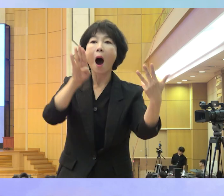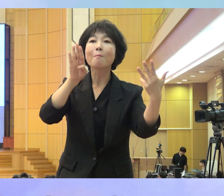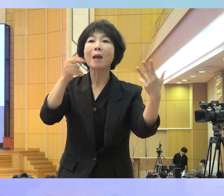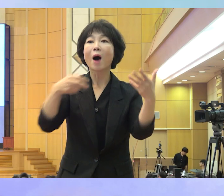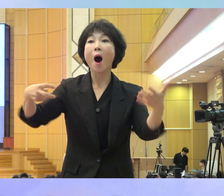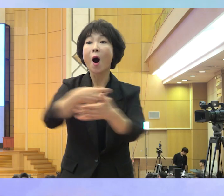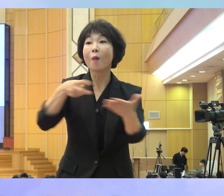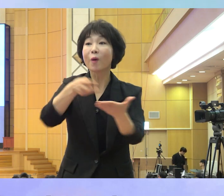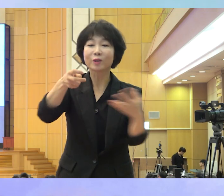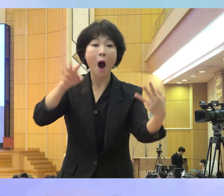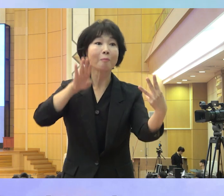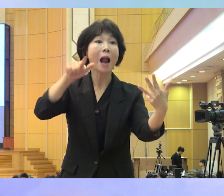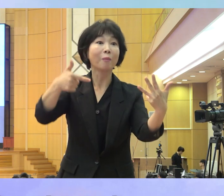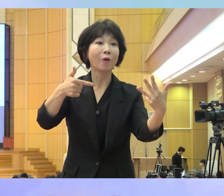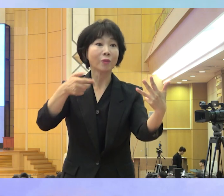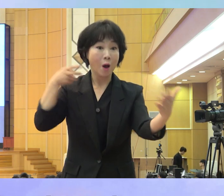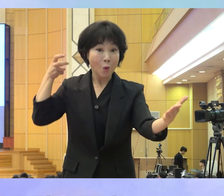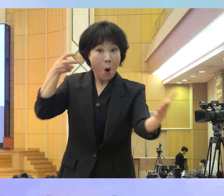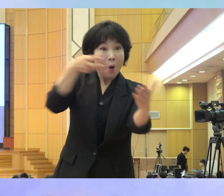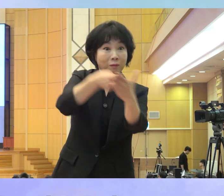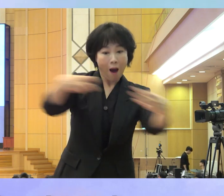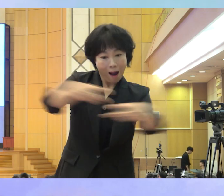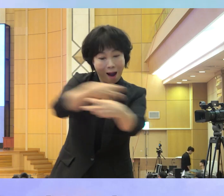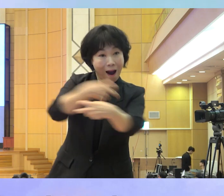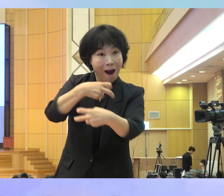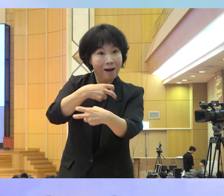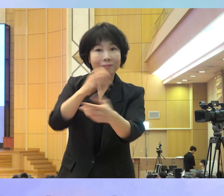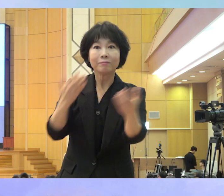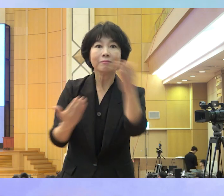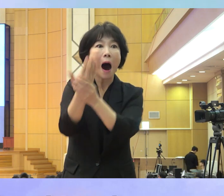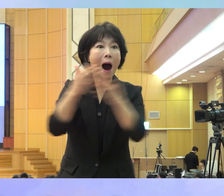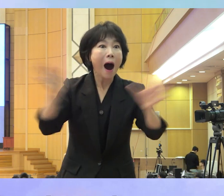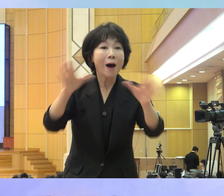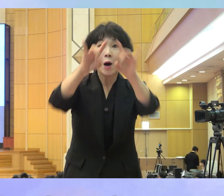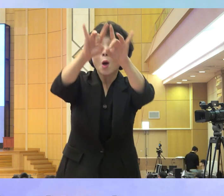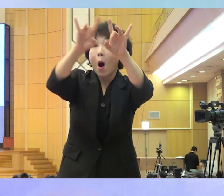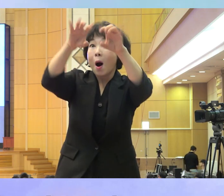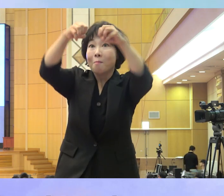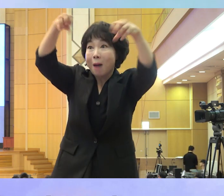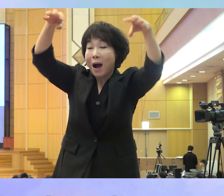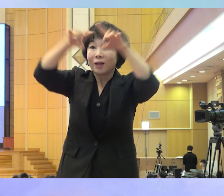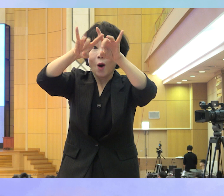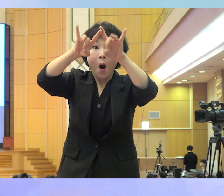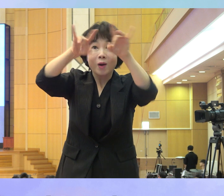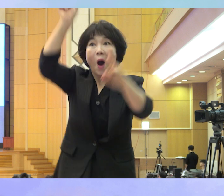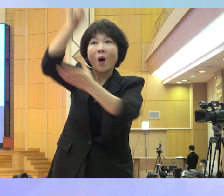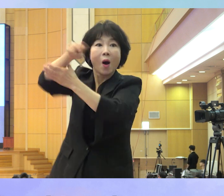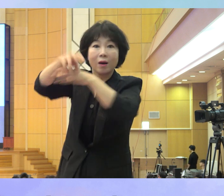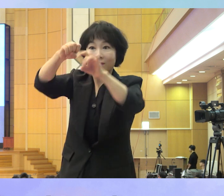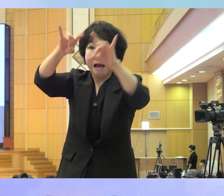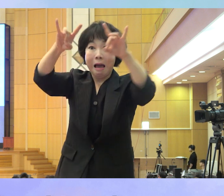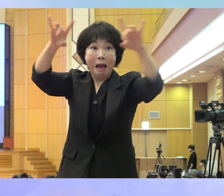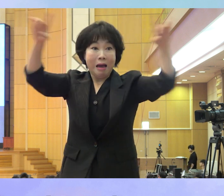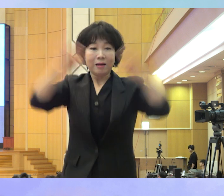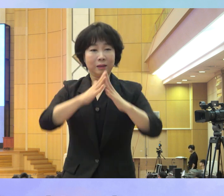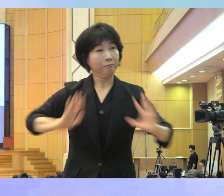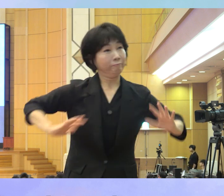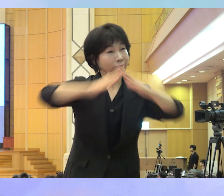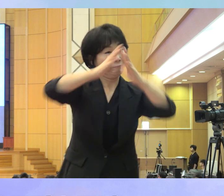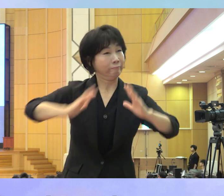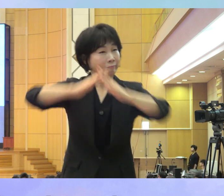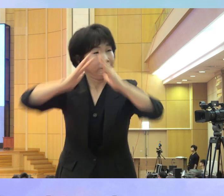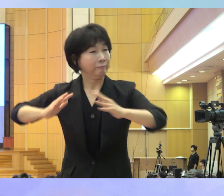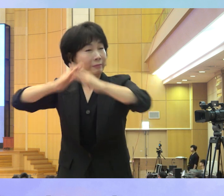8번 노선이 개통이 되고, 그리고 전기가 들어오고, 이래서 그곳에다가 집을 지어서 분양을